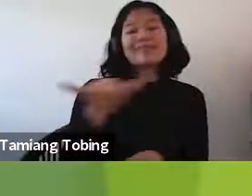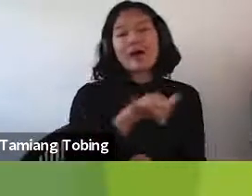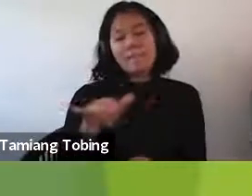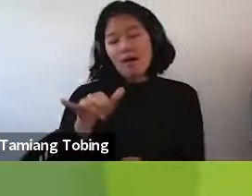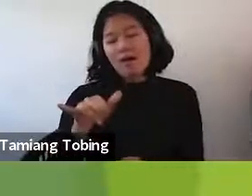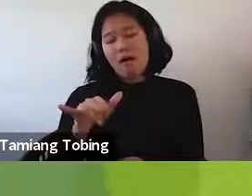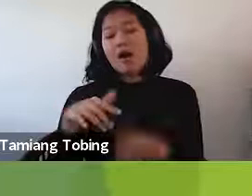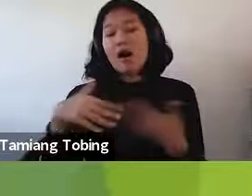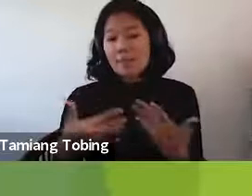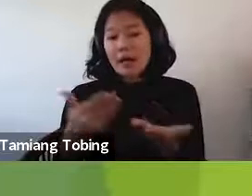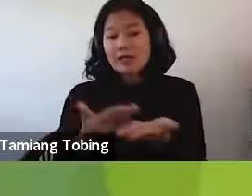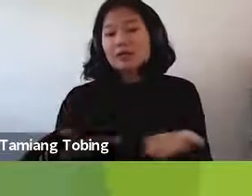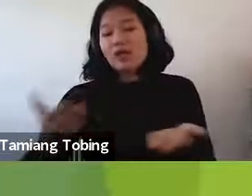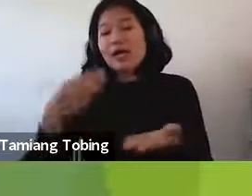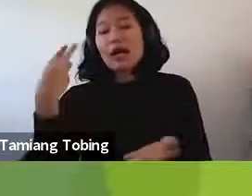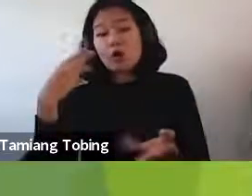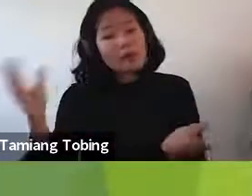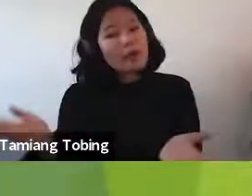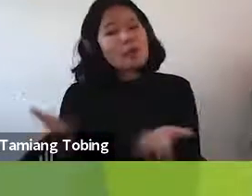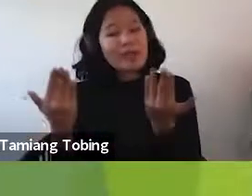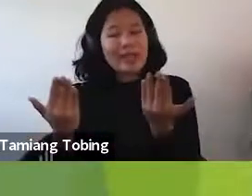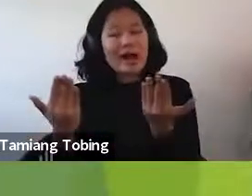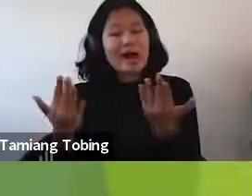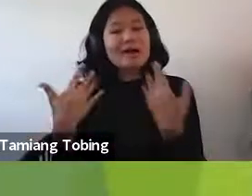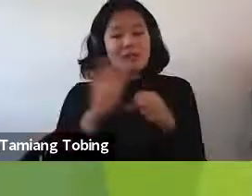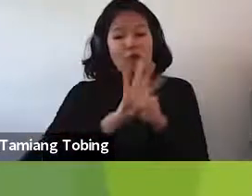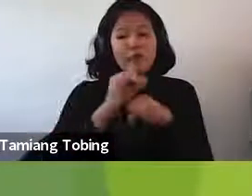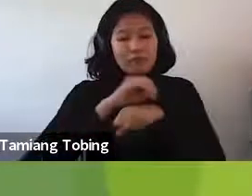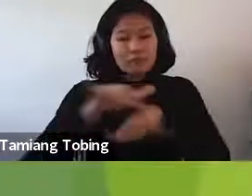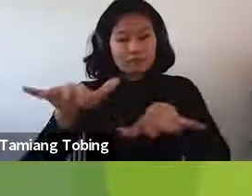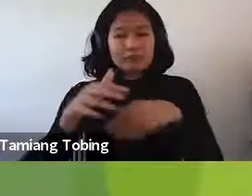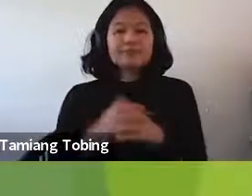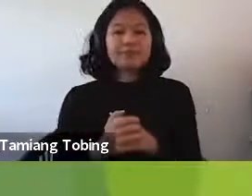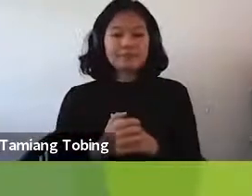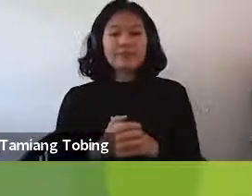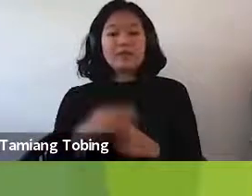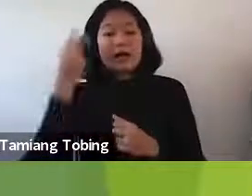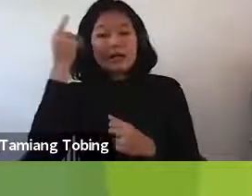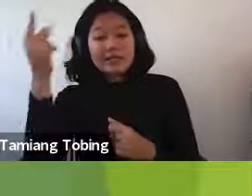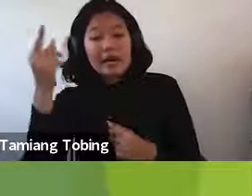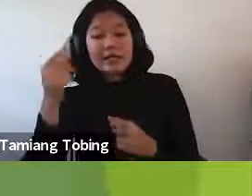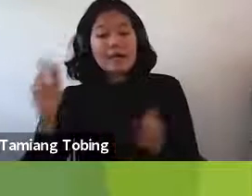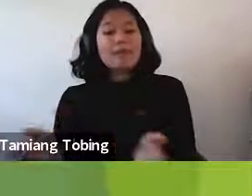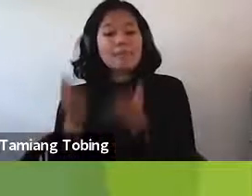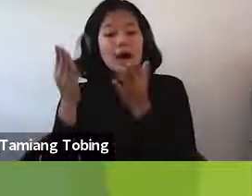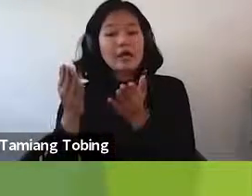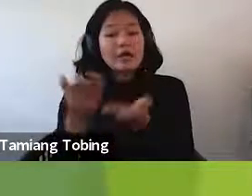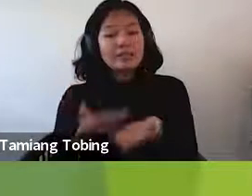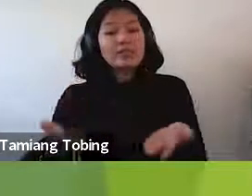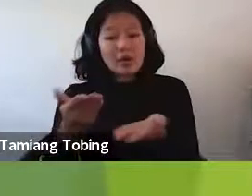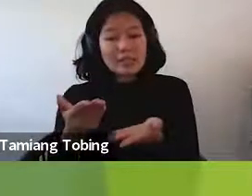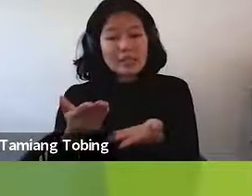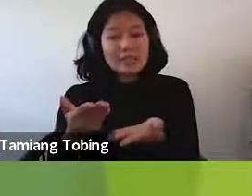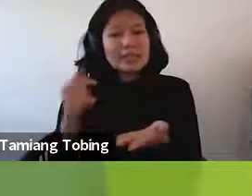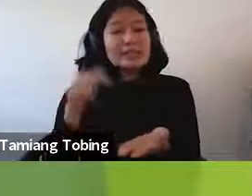yaitu pemulihan sosial ekonomi masyarakat pasca COVID-19. Kemudian perencanaan pembangunan pada masa recovery pandemi COVID-19